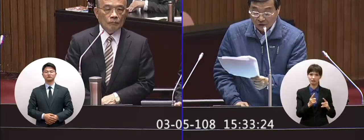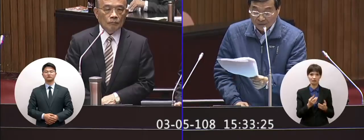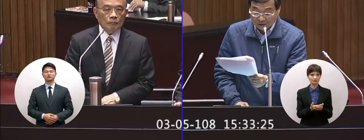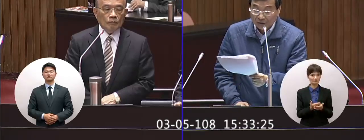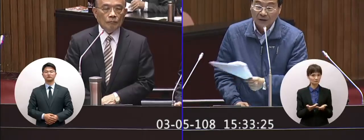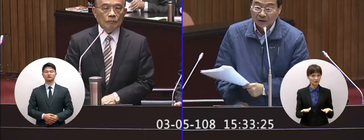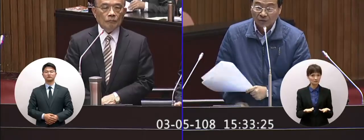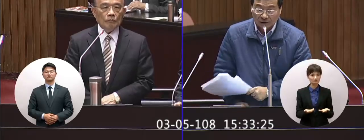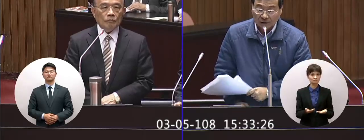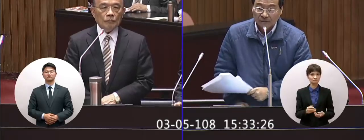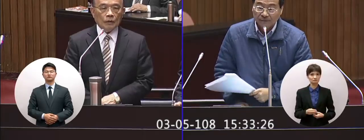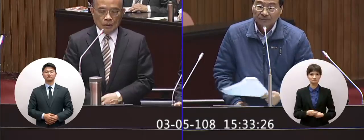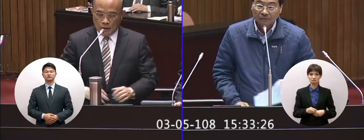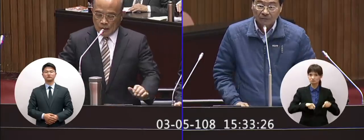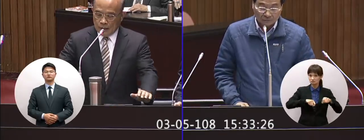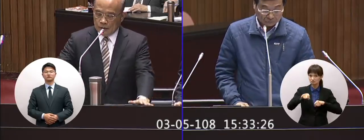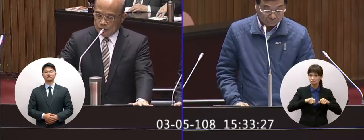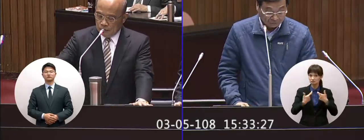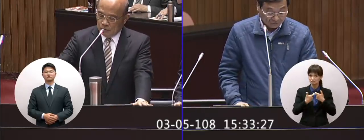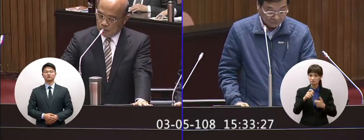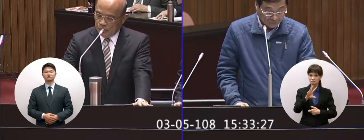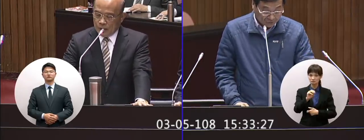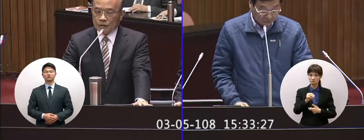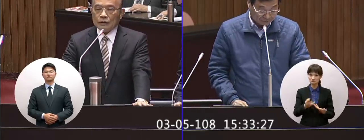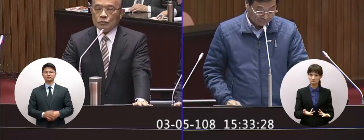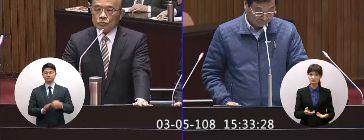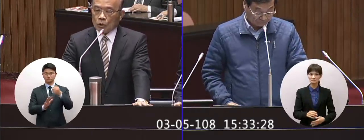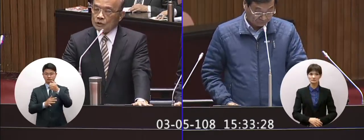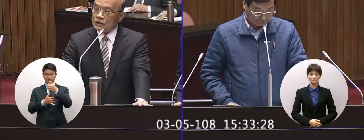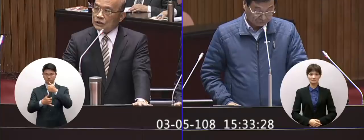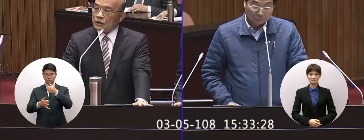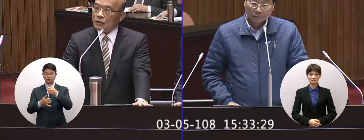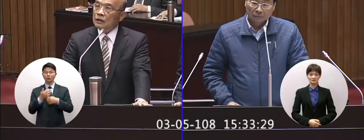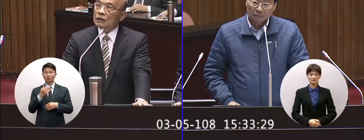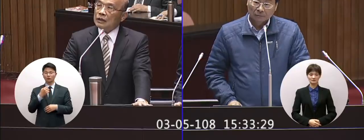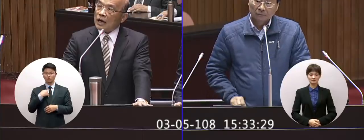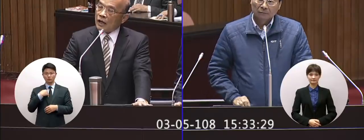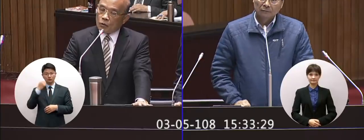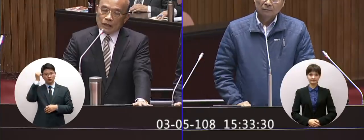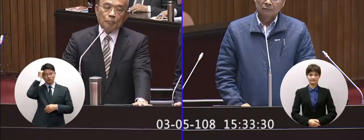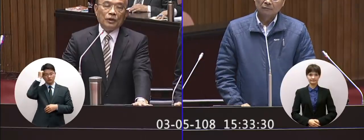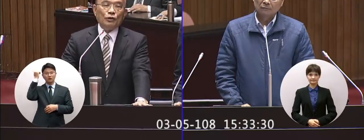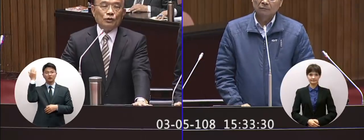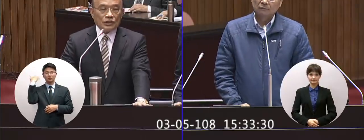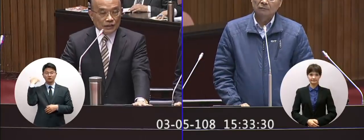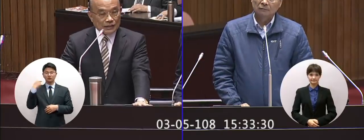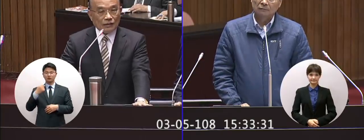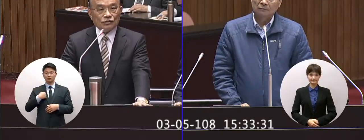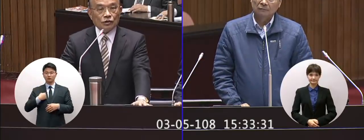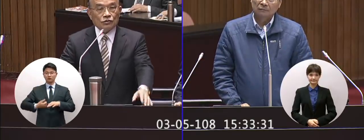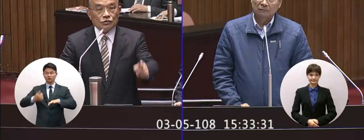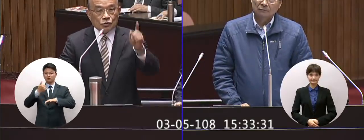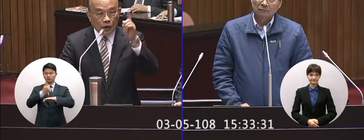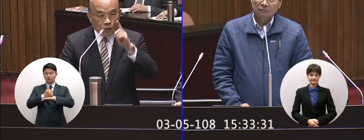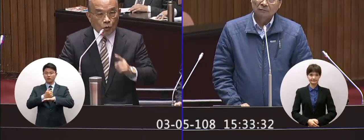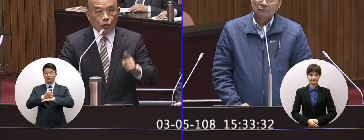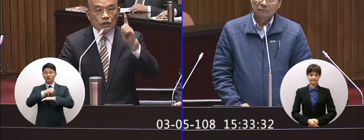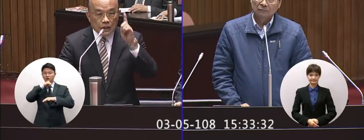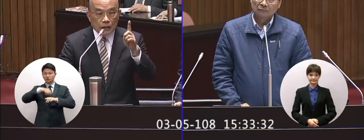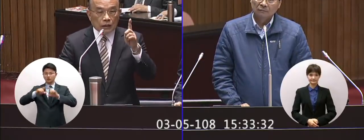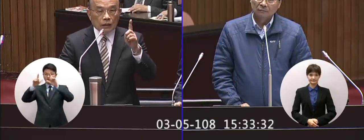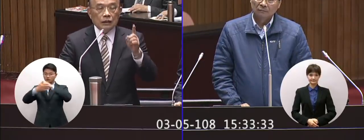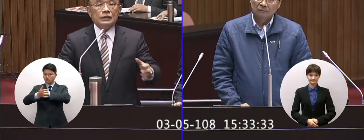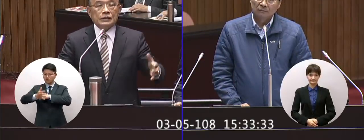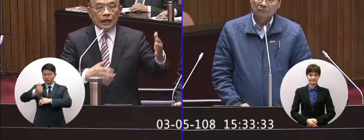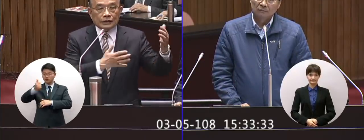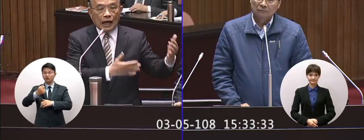理？有没有具体的措施？ 委员如果记得，当年我当屏东县长的时候，是全国